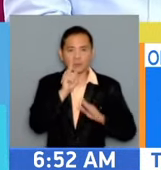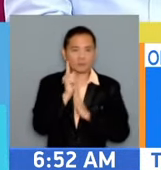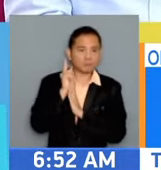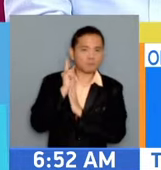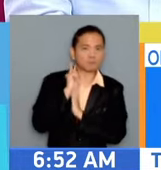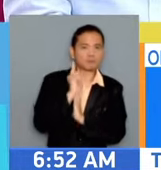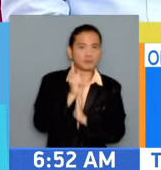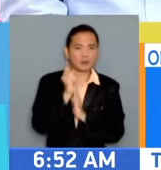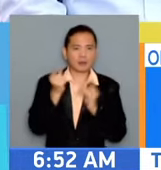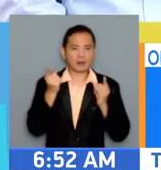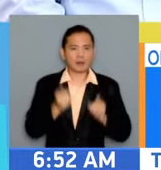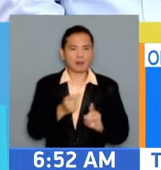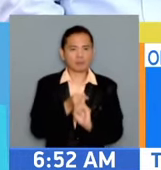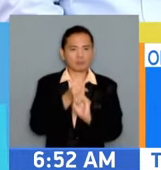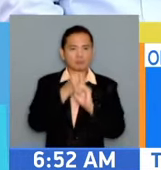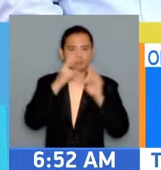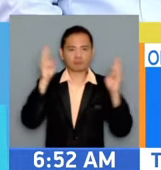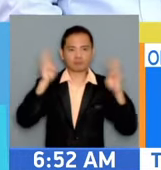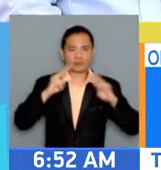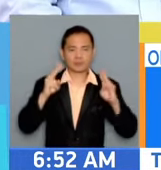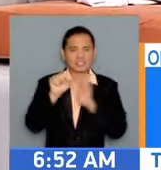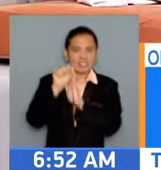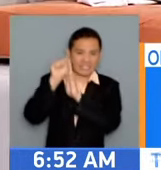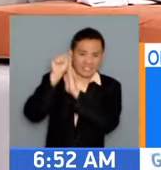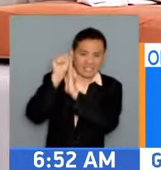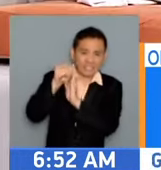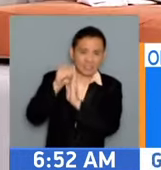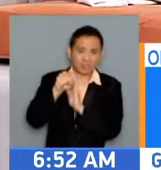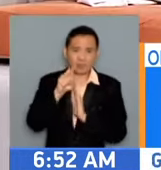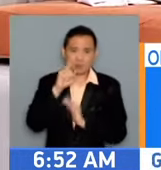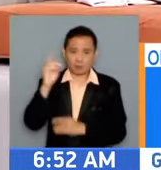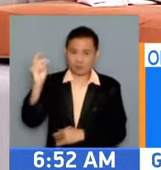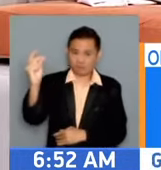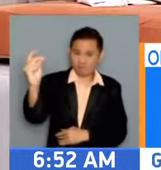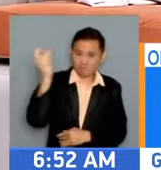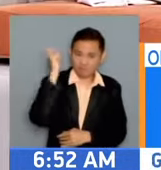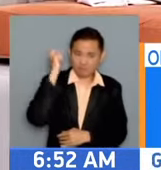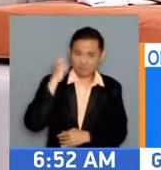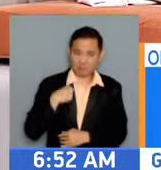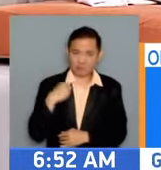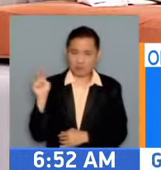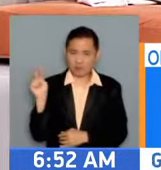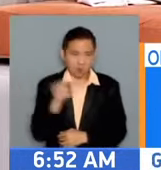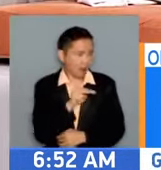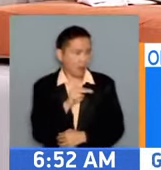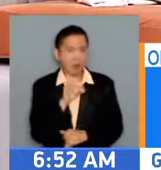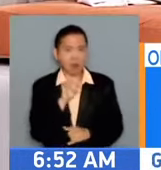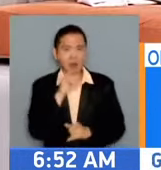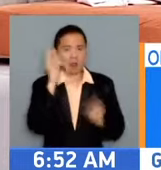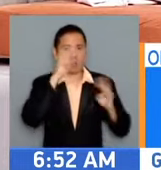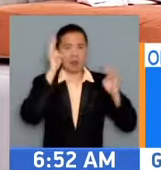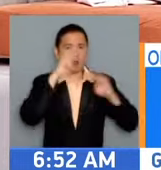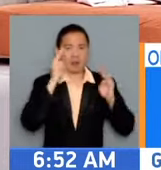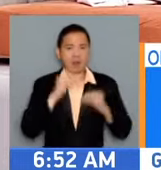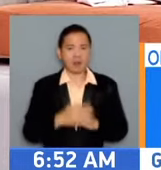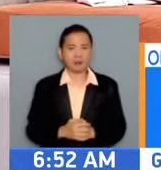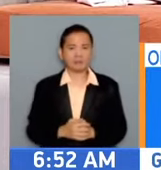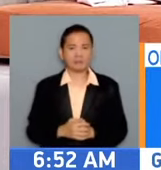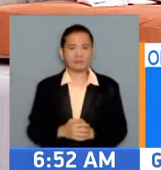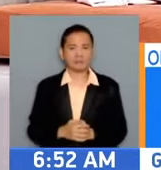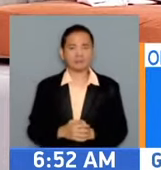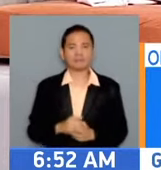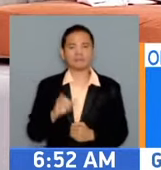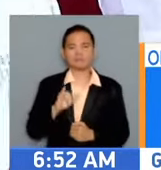yung Shaira. Segundo lang naman yan eh. Isang kisap mata lang, malingat ka lang. pwede ikapahamak ng bata, di ba po? Totoo po. Tama. Bukod